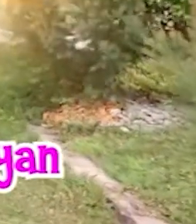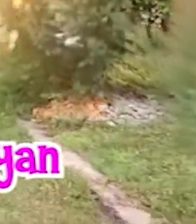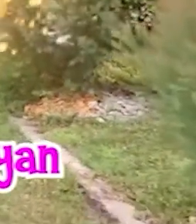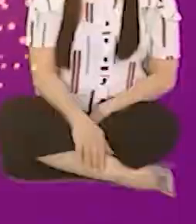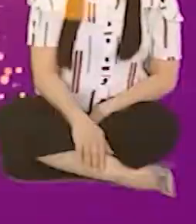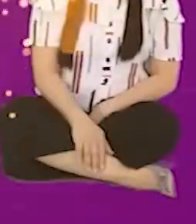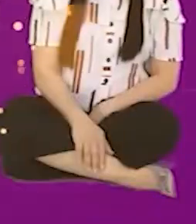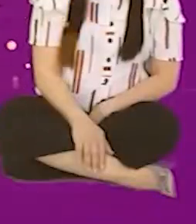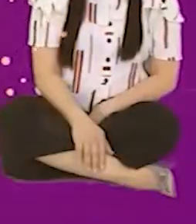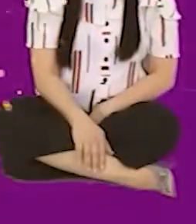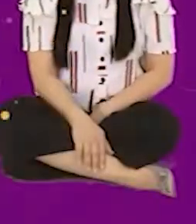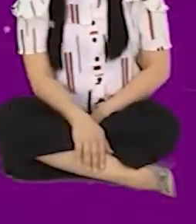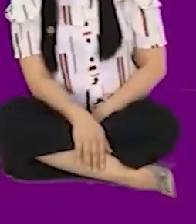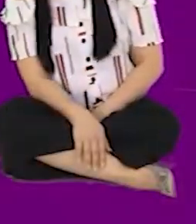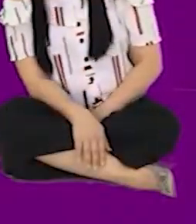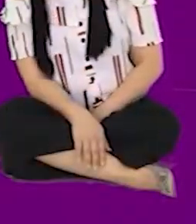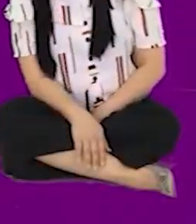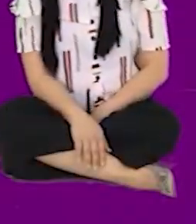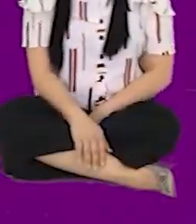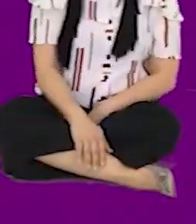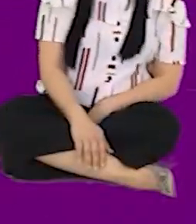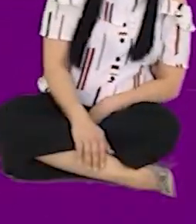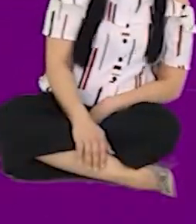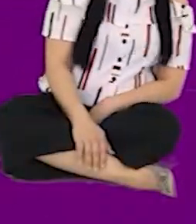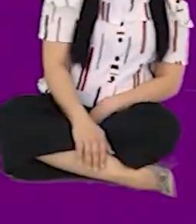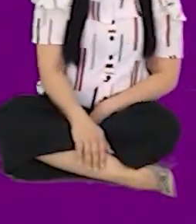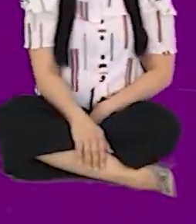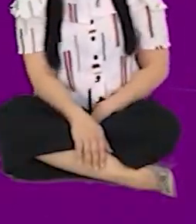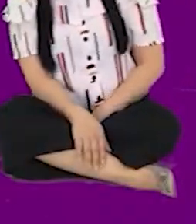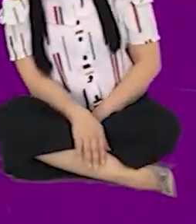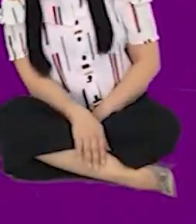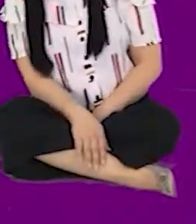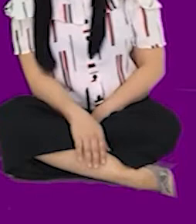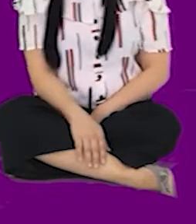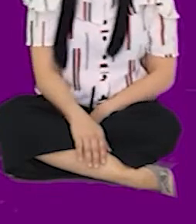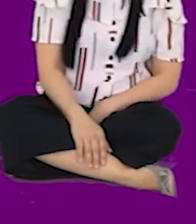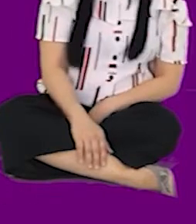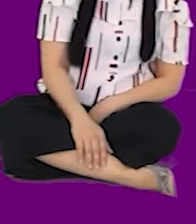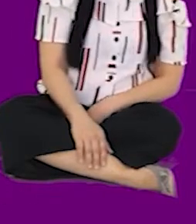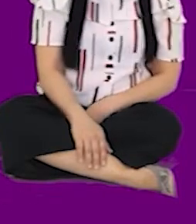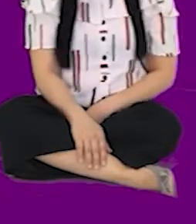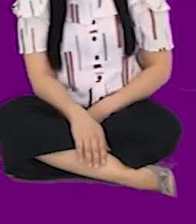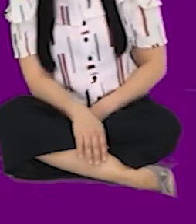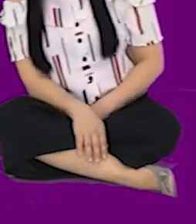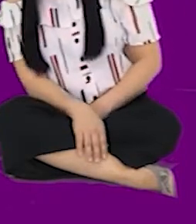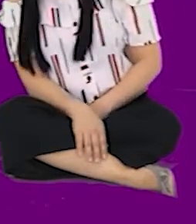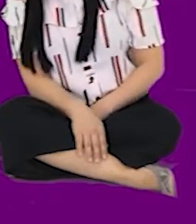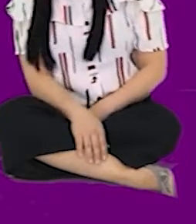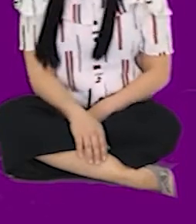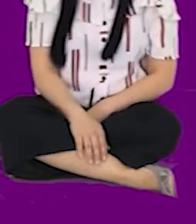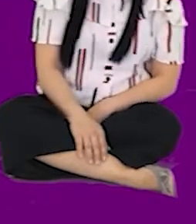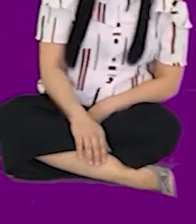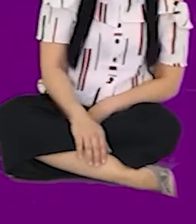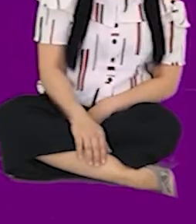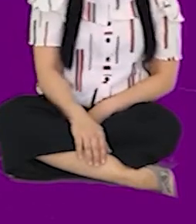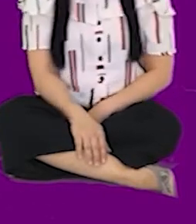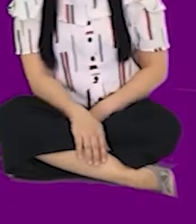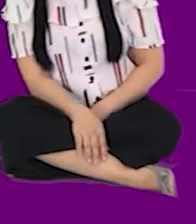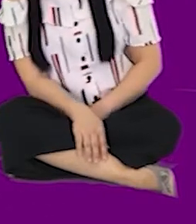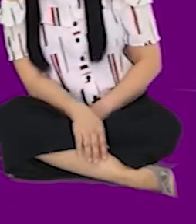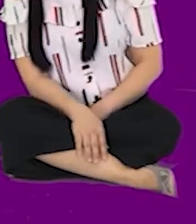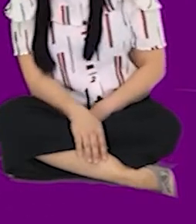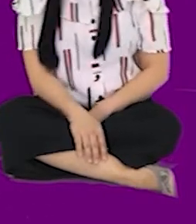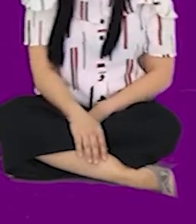bayan. Tayo nang makinig at magbasa. Magsalita, ipahayag